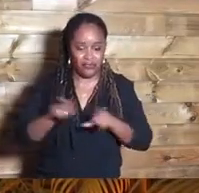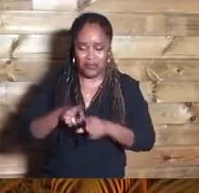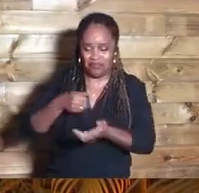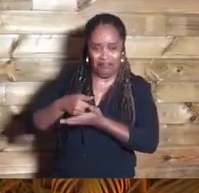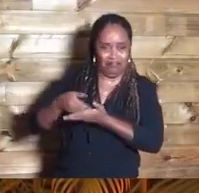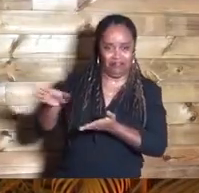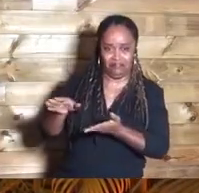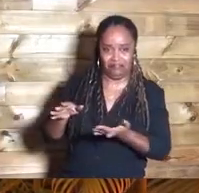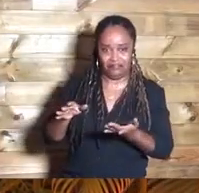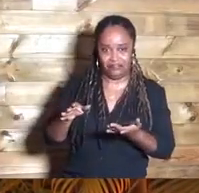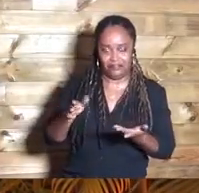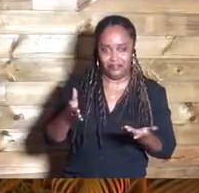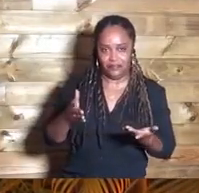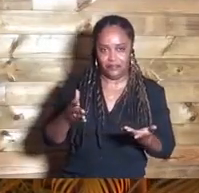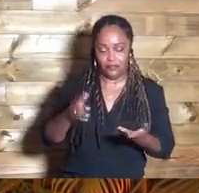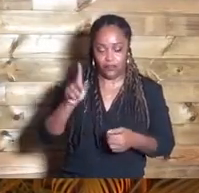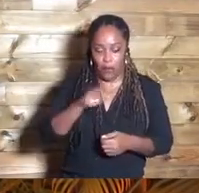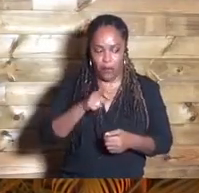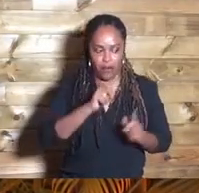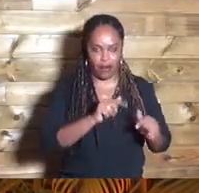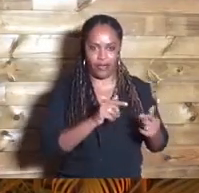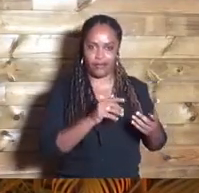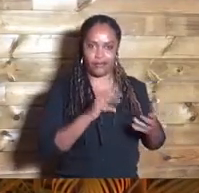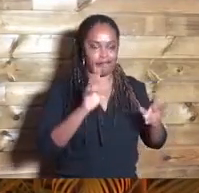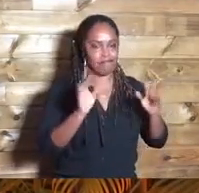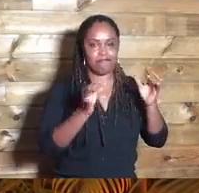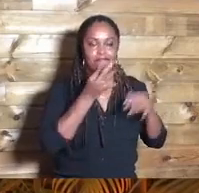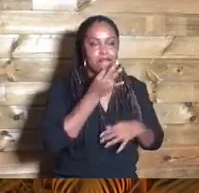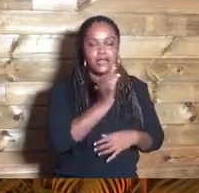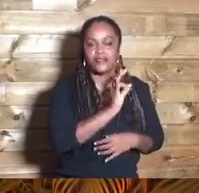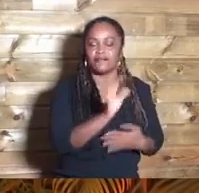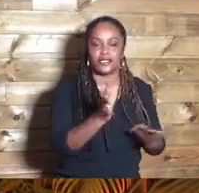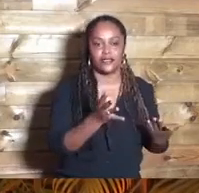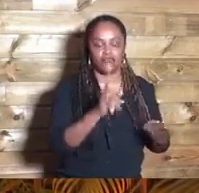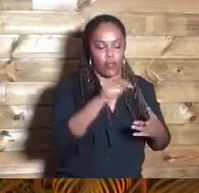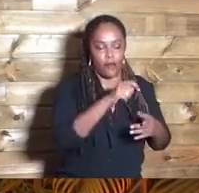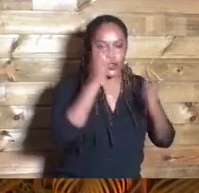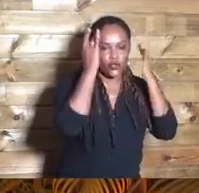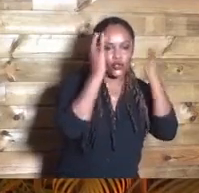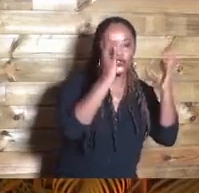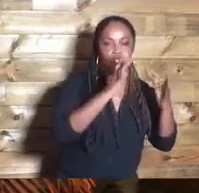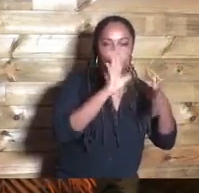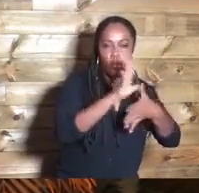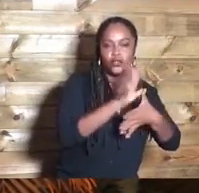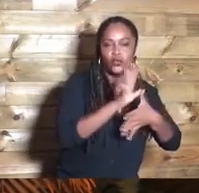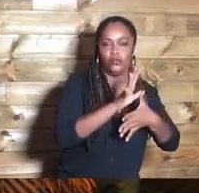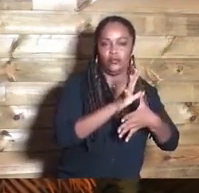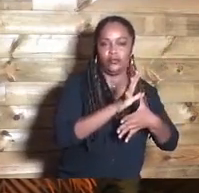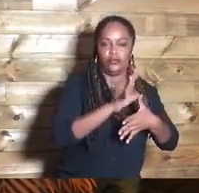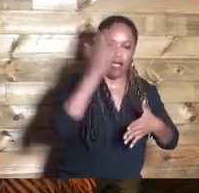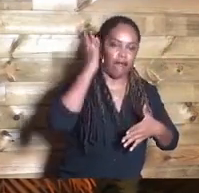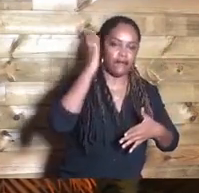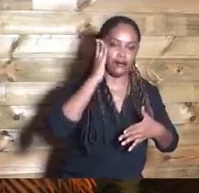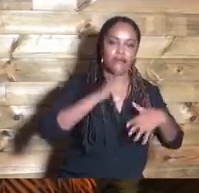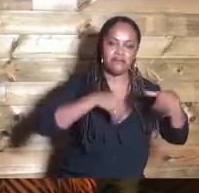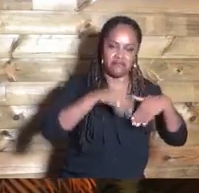outil qui aurait pu être un formidable outil de développement pour la culture guadeloupéenne. Mais dans tous les combats, il y a des enseignements à tirer. J'ai cru que